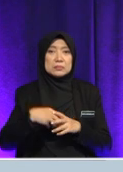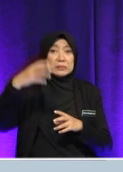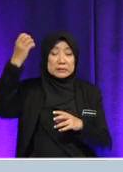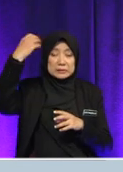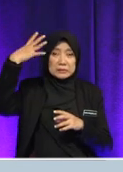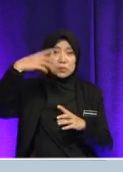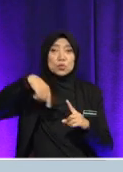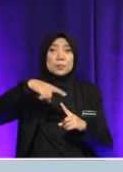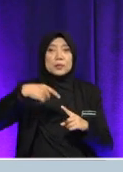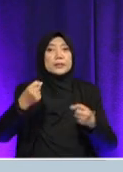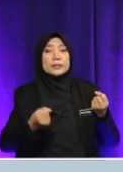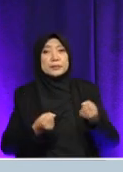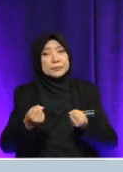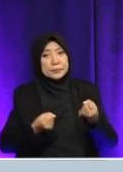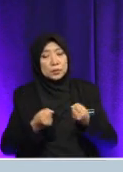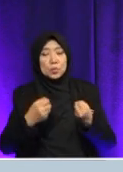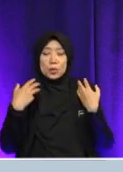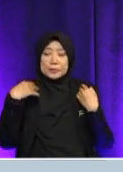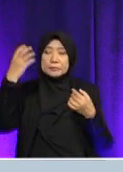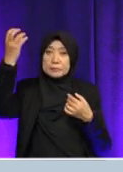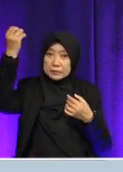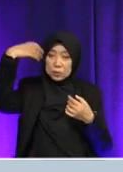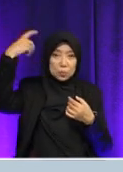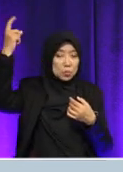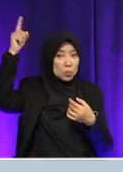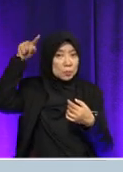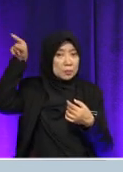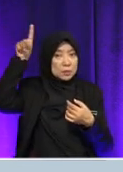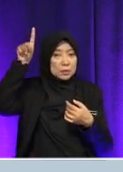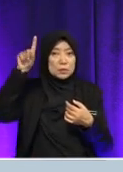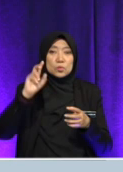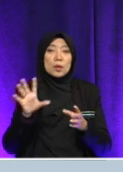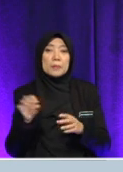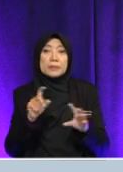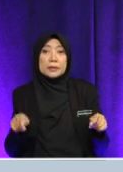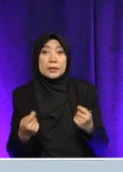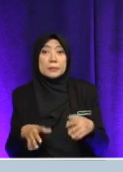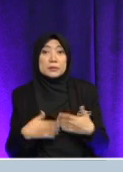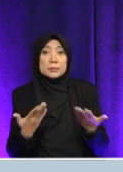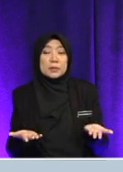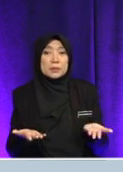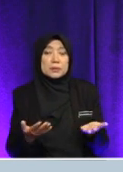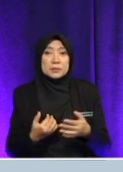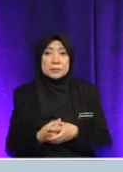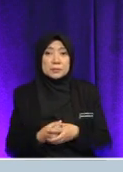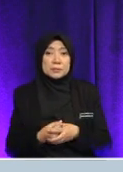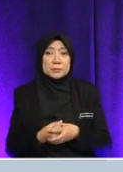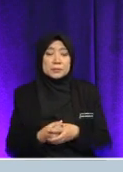itu ada cahaya silau aku tindakan yang boleh diambil oleh pemandu tersebut